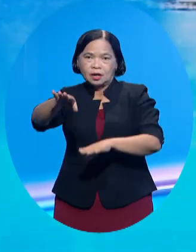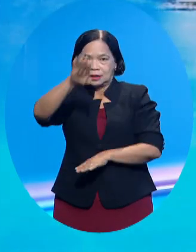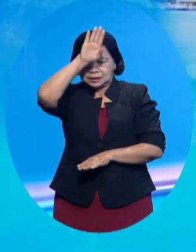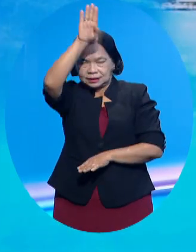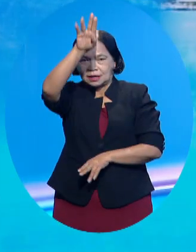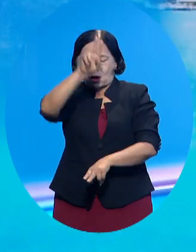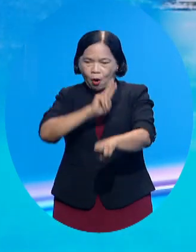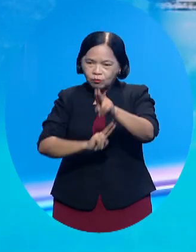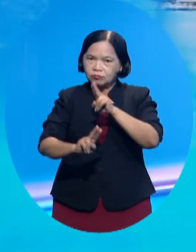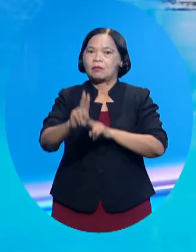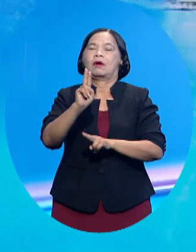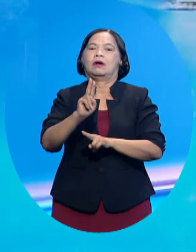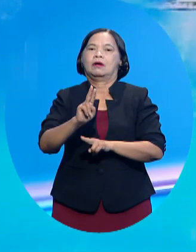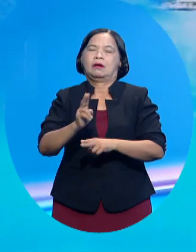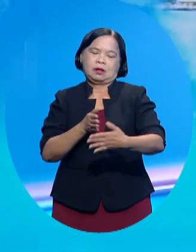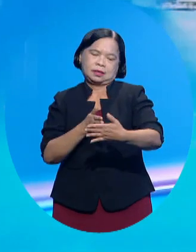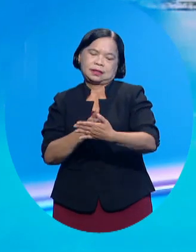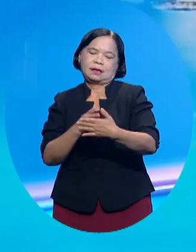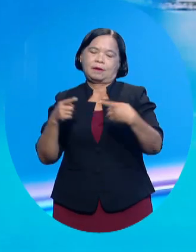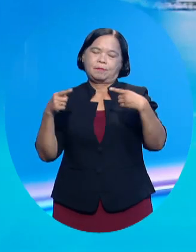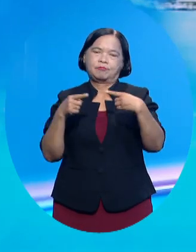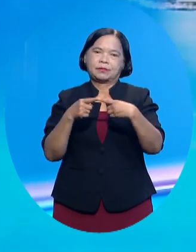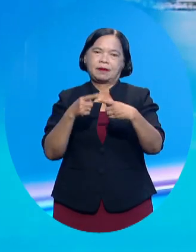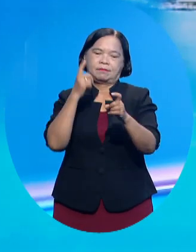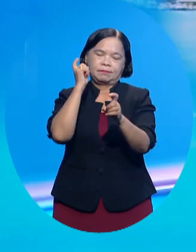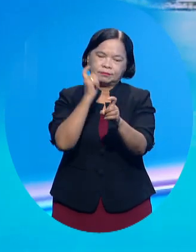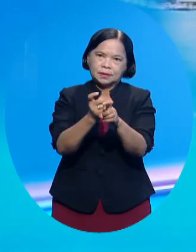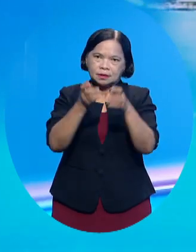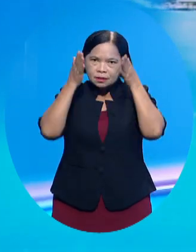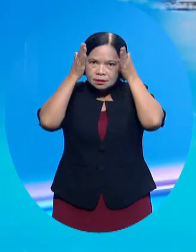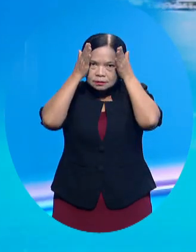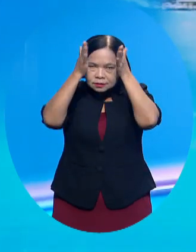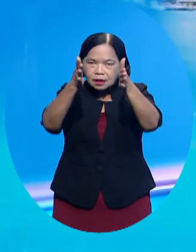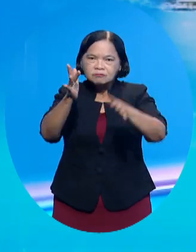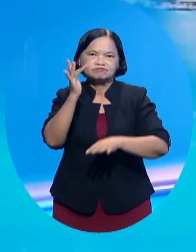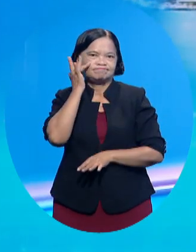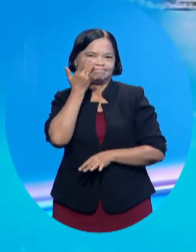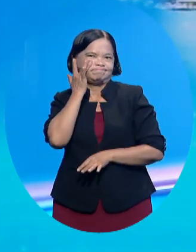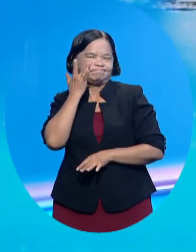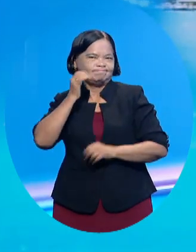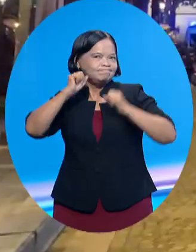Pháp Emmanuel Macron đã phải hoãn chuyến thăm cấp nhà nước tới Đức để tập trung xử lý cuộc khủng hoảng.